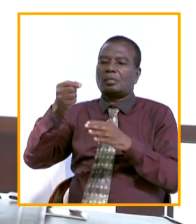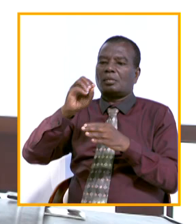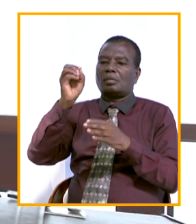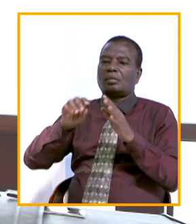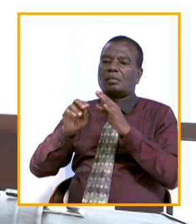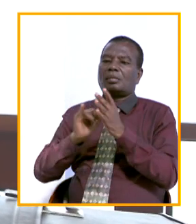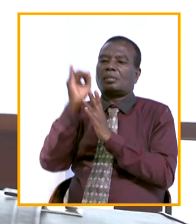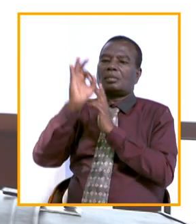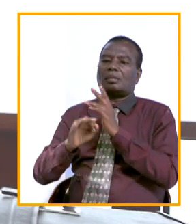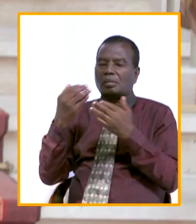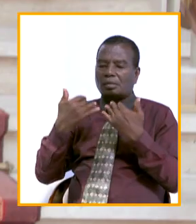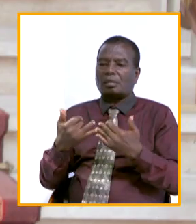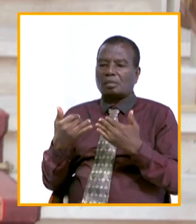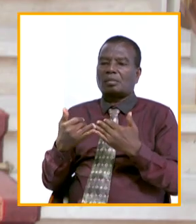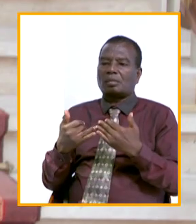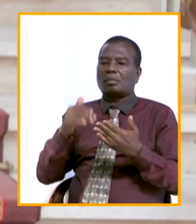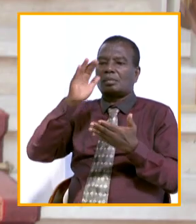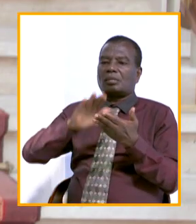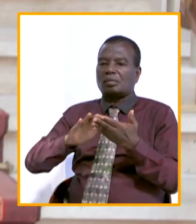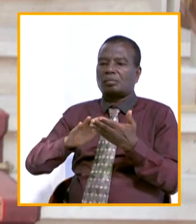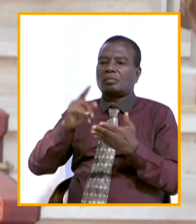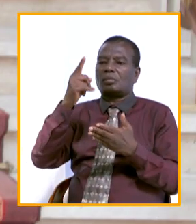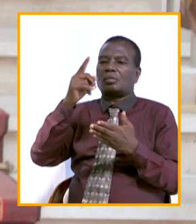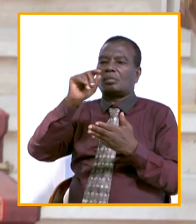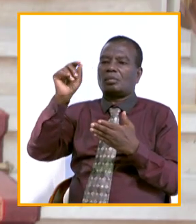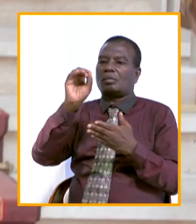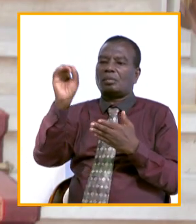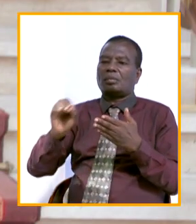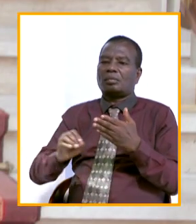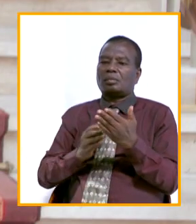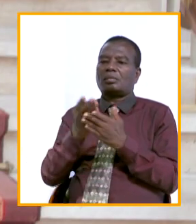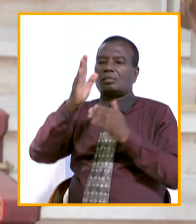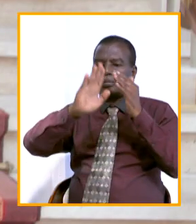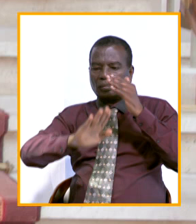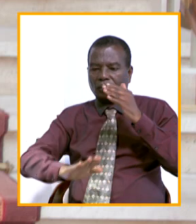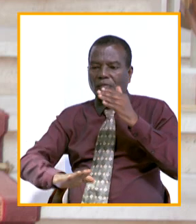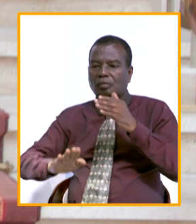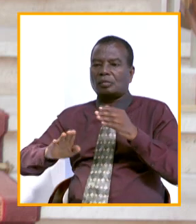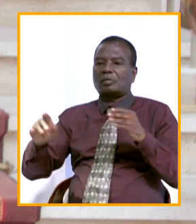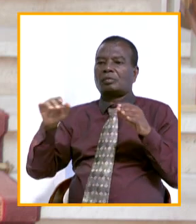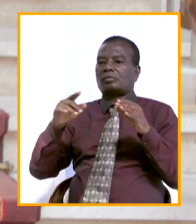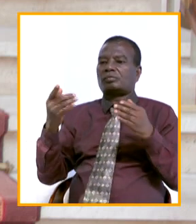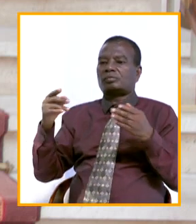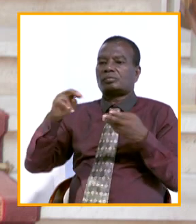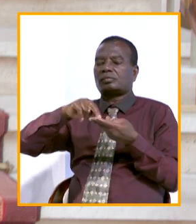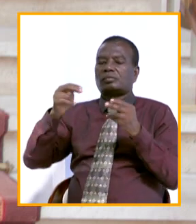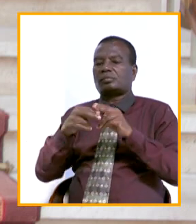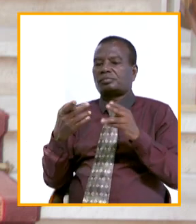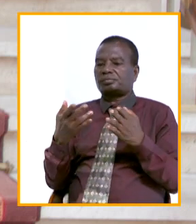2022, est actuellement de moins de 1%, bien en dessous du seuil d'alerte de